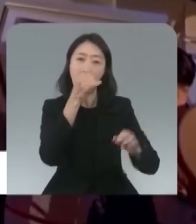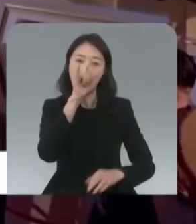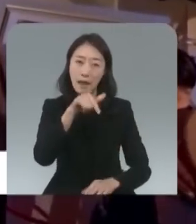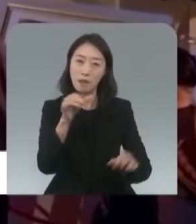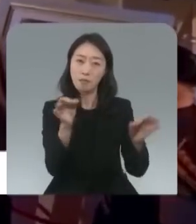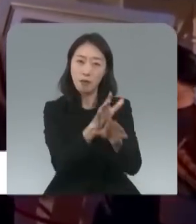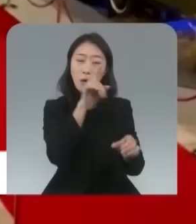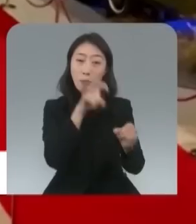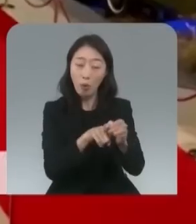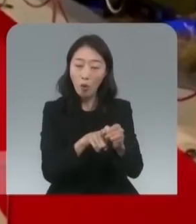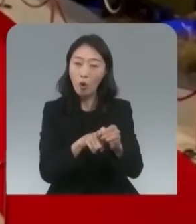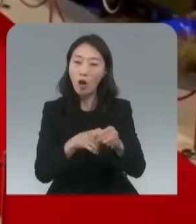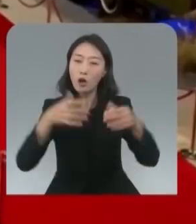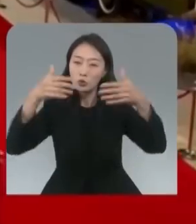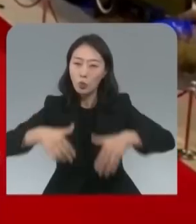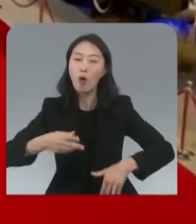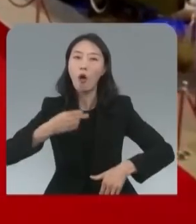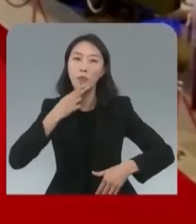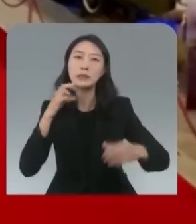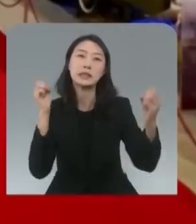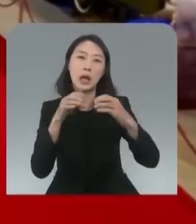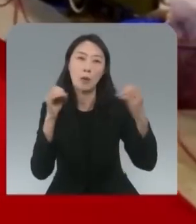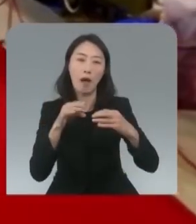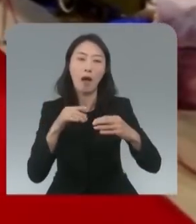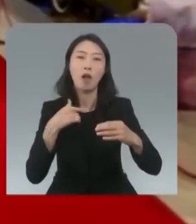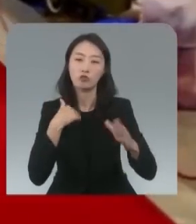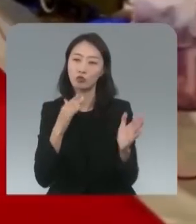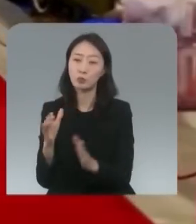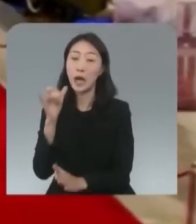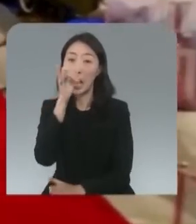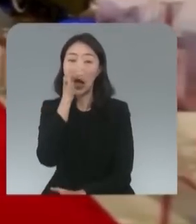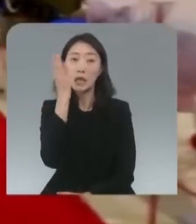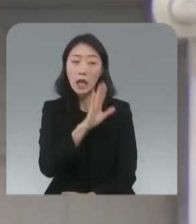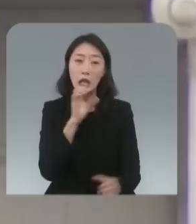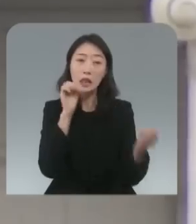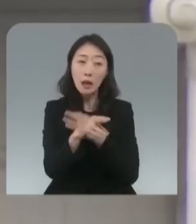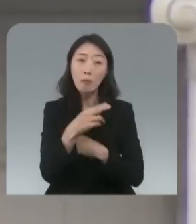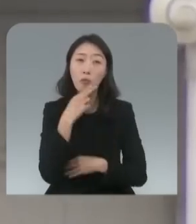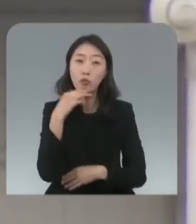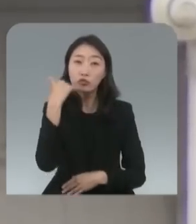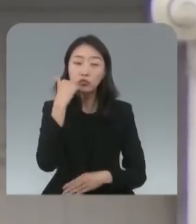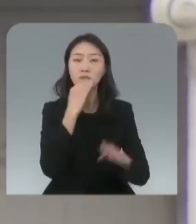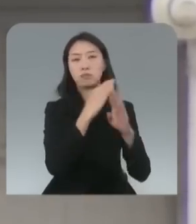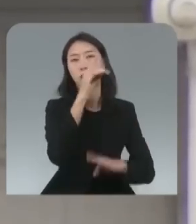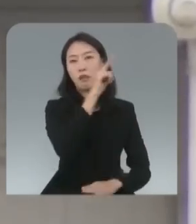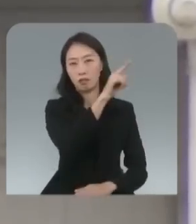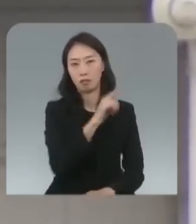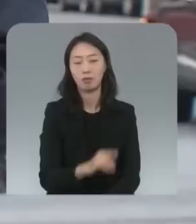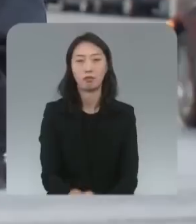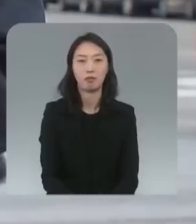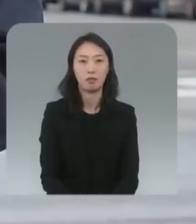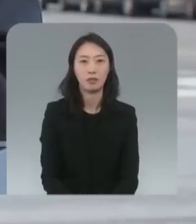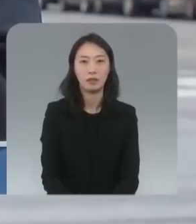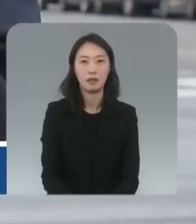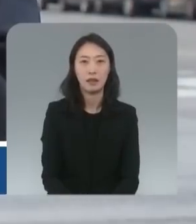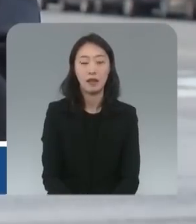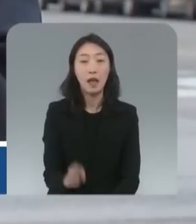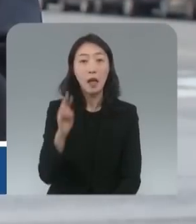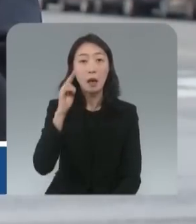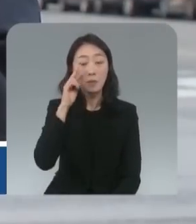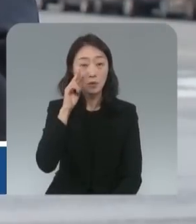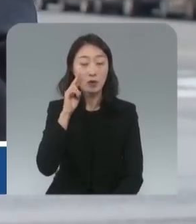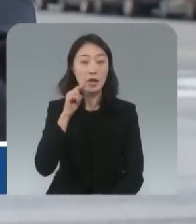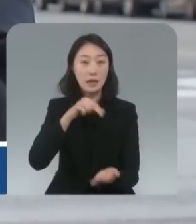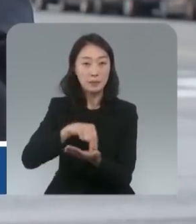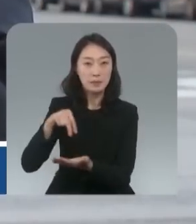여전히 열려 있지만 응하지 않고 있는 것은 북한이라고 못 박았습니다. 이런 가운데 미 국무부는 북한의 추가 도발